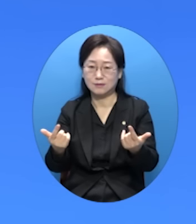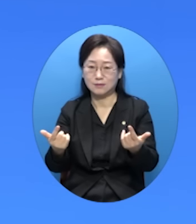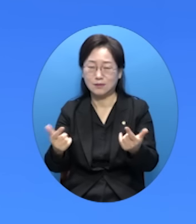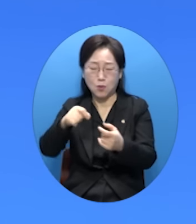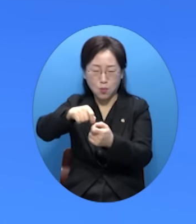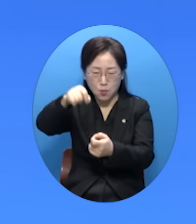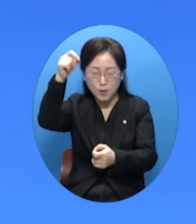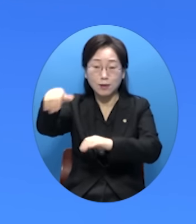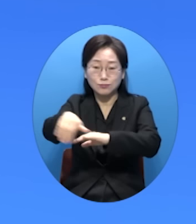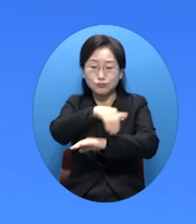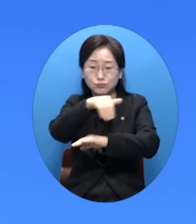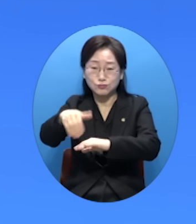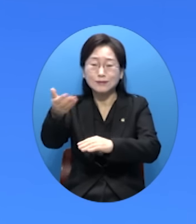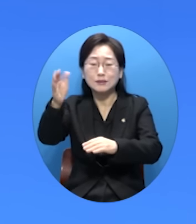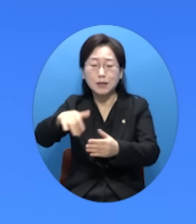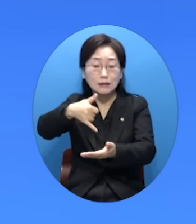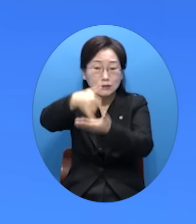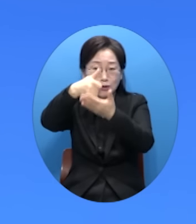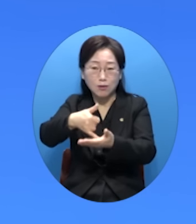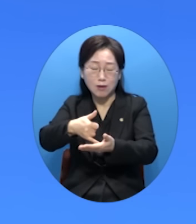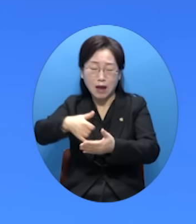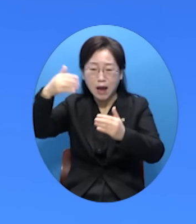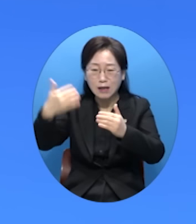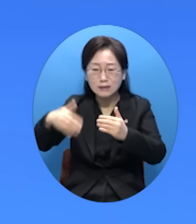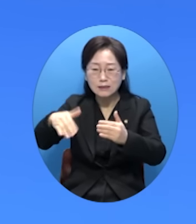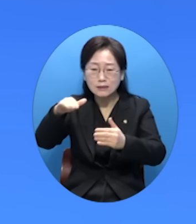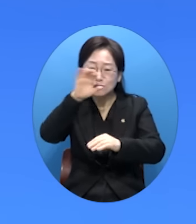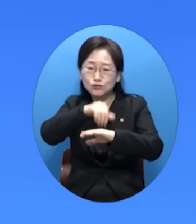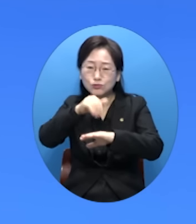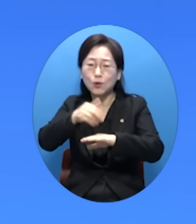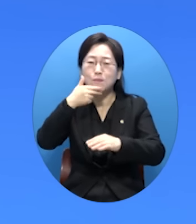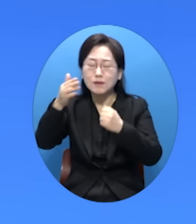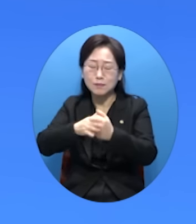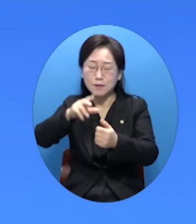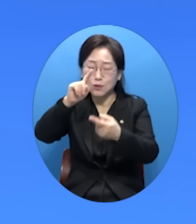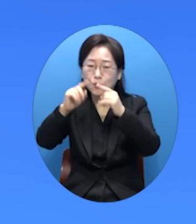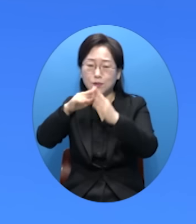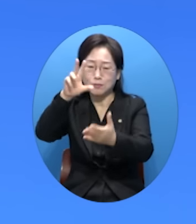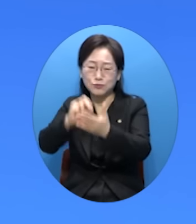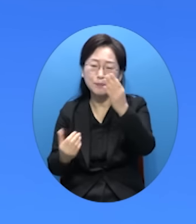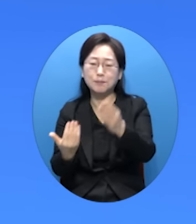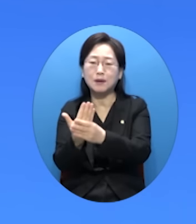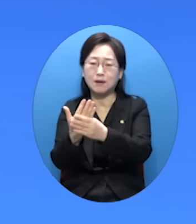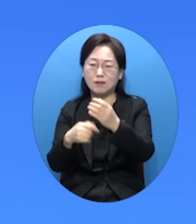오래 다녔는데 인격적으로 전혀 다듬어지지 않은 분들이 교회 문제를 일으키는 것입니다.